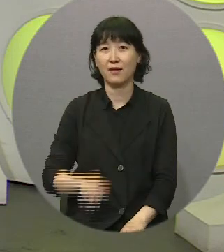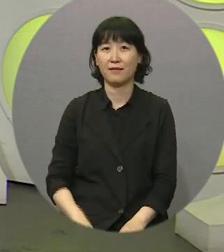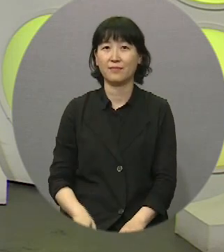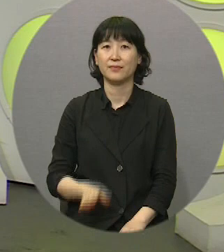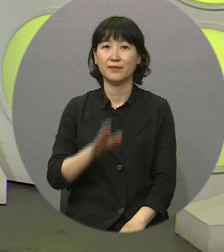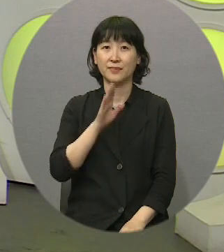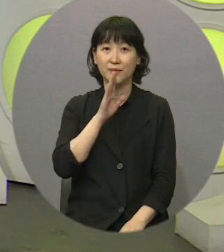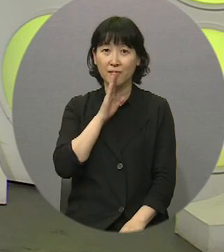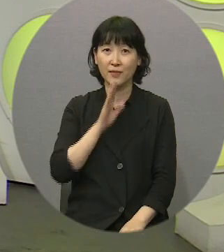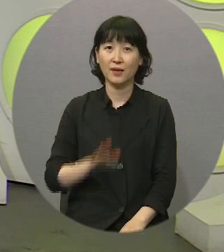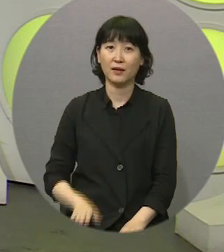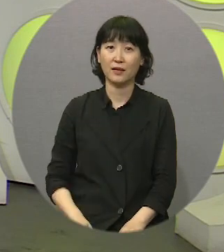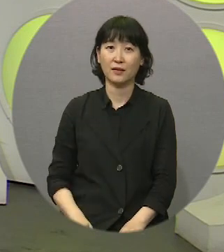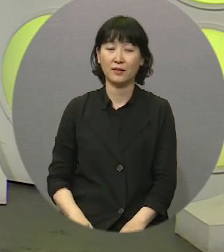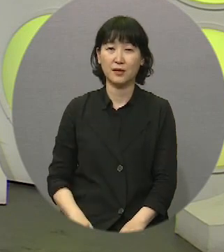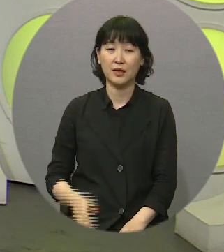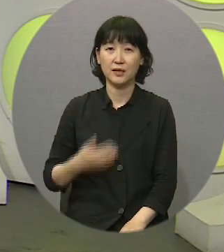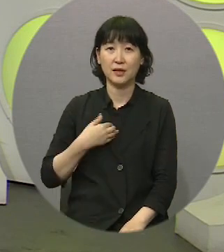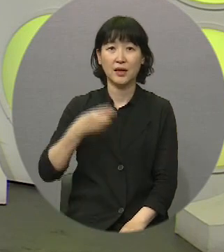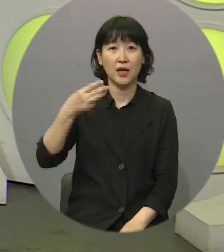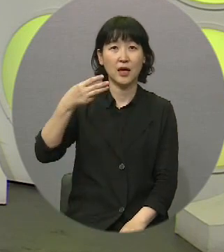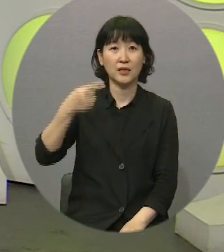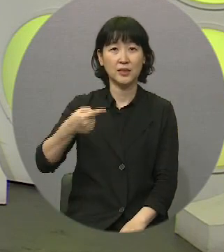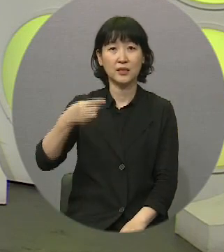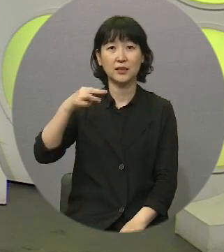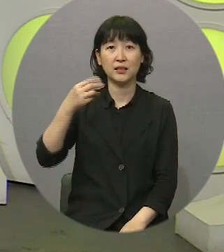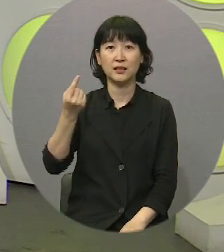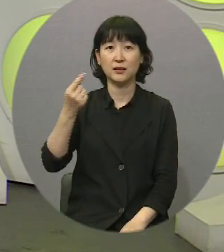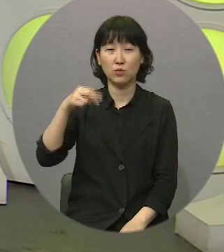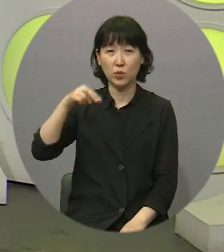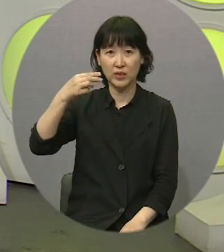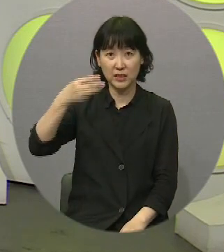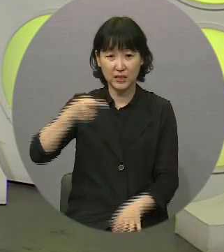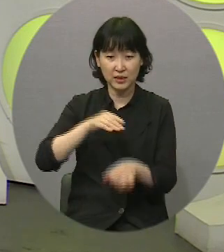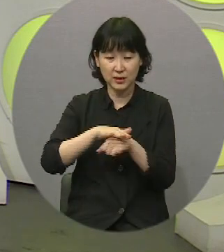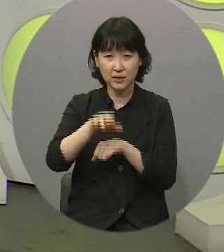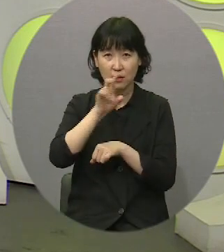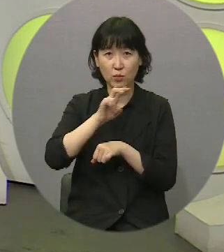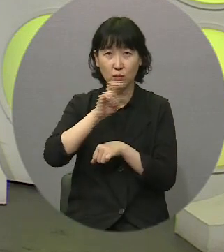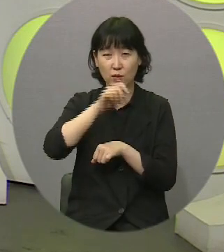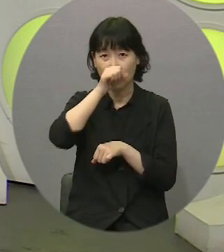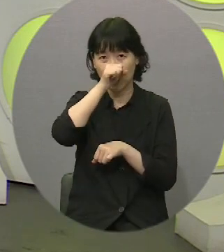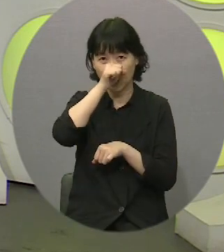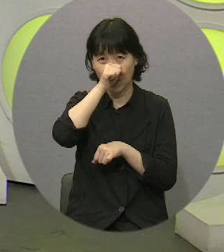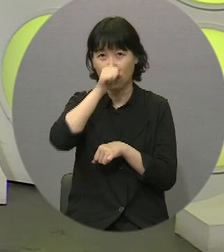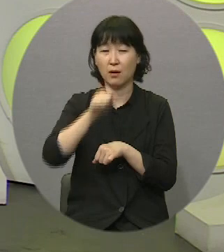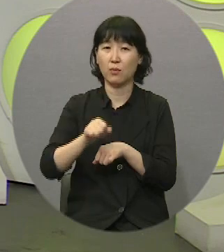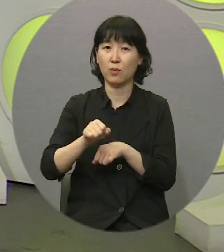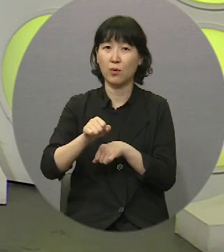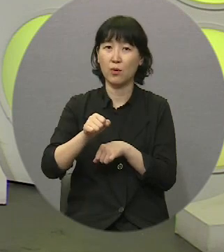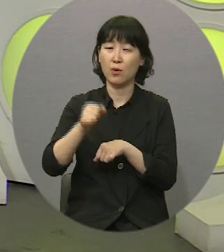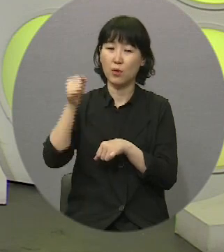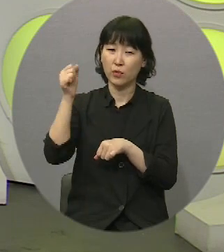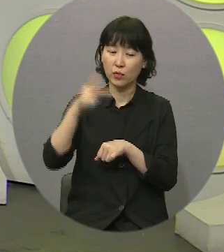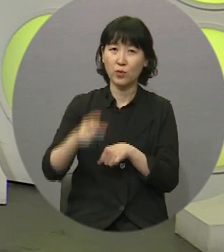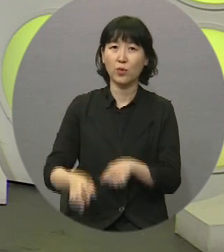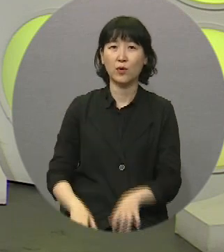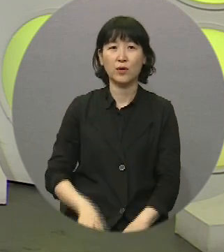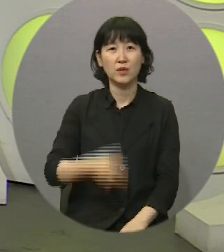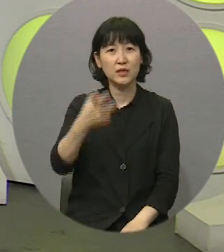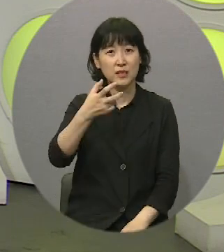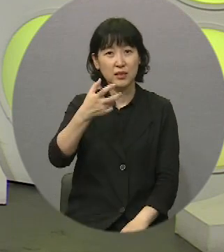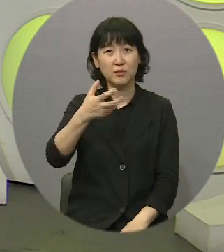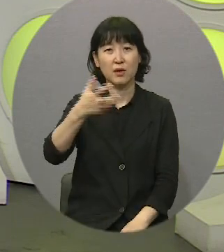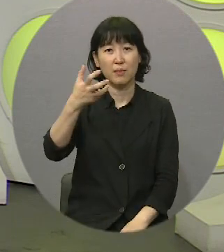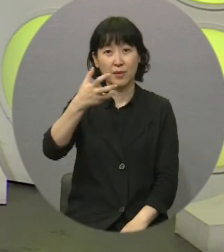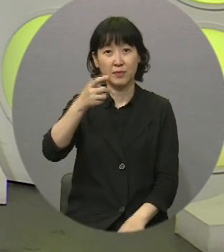활동을 했었지만 이렇게 트로트 멜로디가 진한 노래를 안 불렀어요. 네. 7080 음악 류의 노래를 부르다